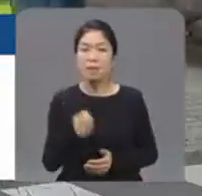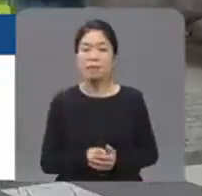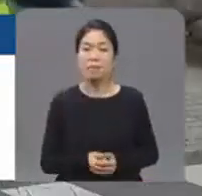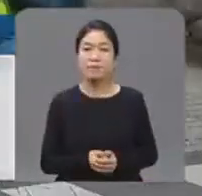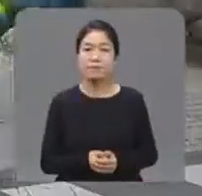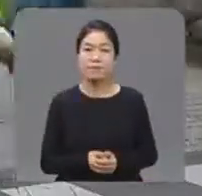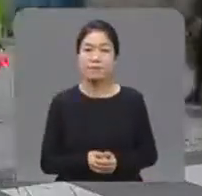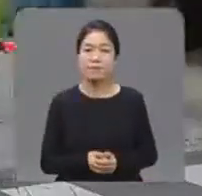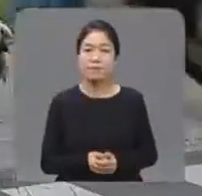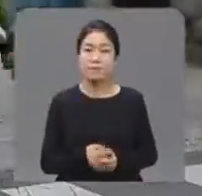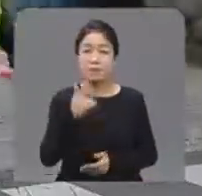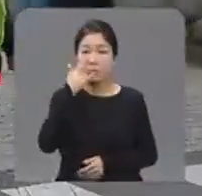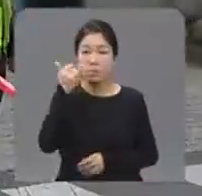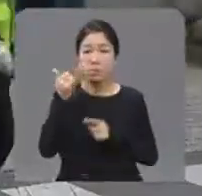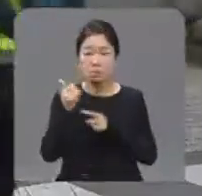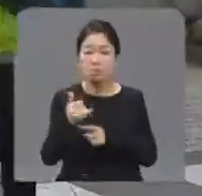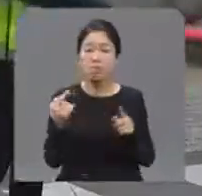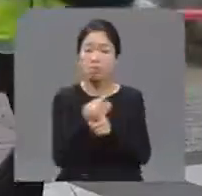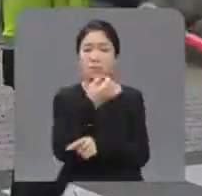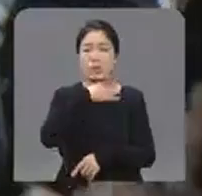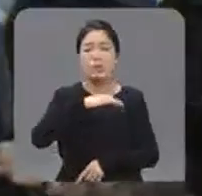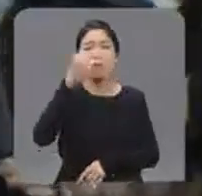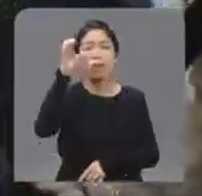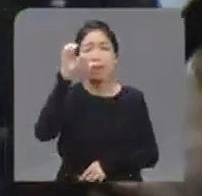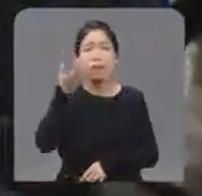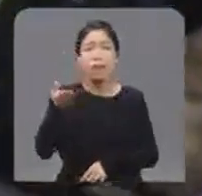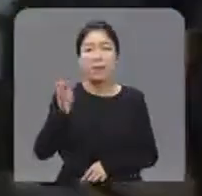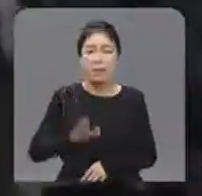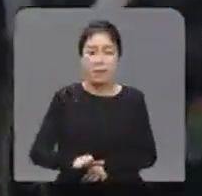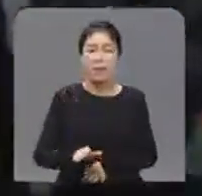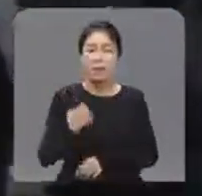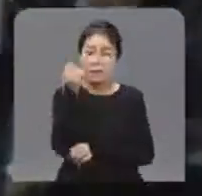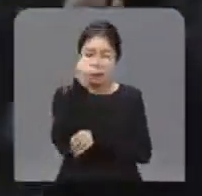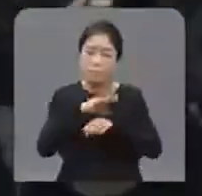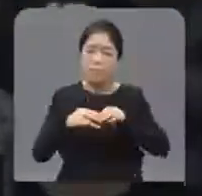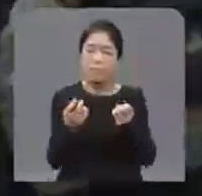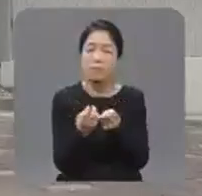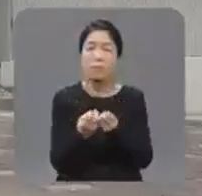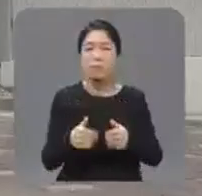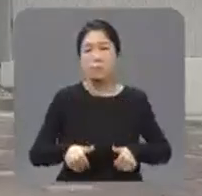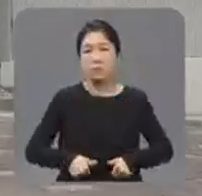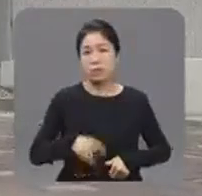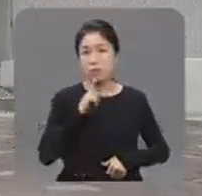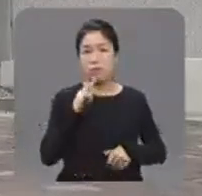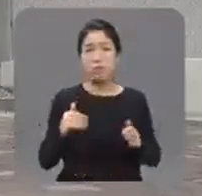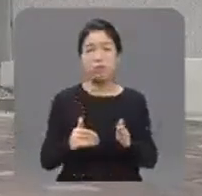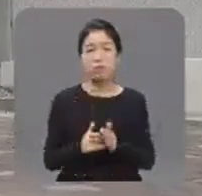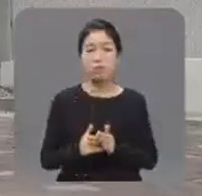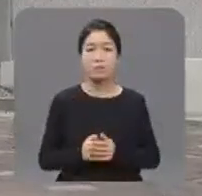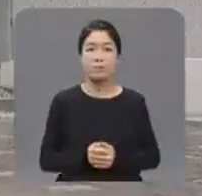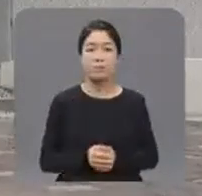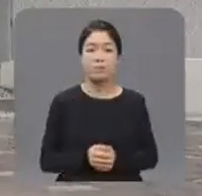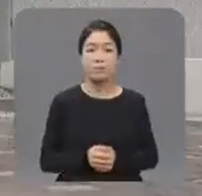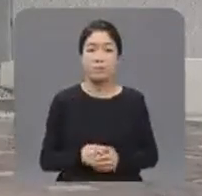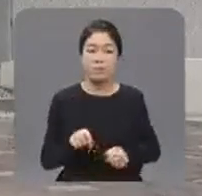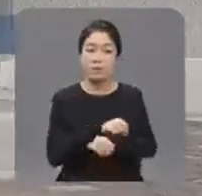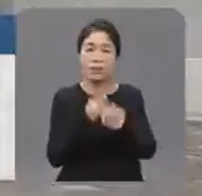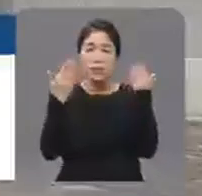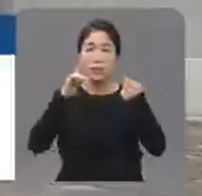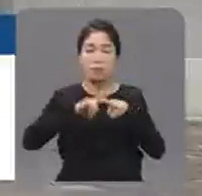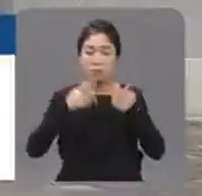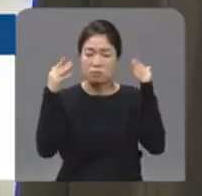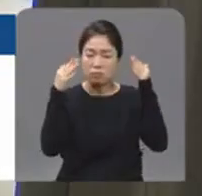해봅니다. 학부모들은 개선 효과를 기대하면서도 근본 대안이 필요하다고 지적합니다. 특정 학교에 대한